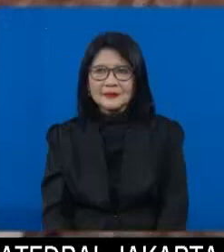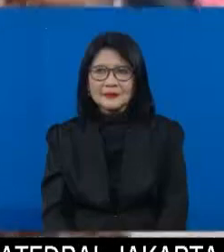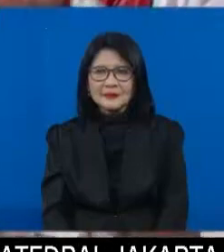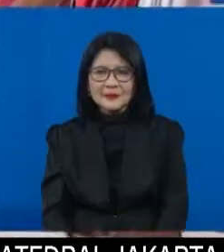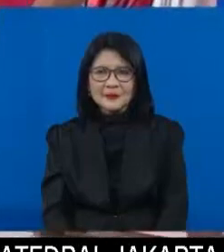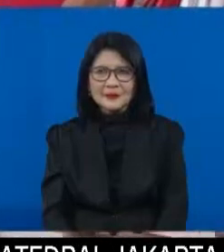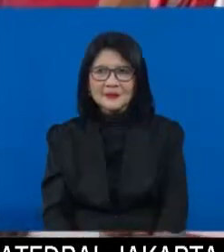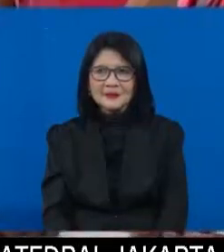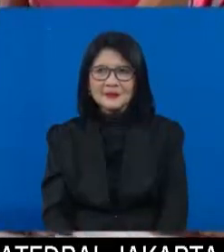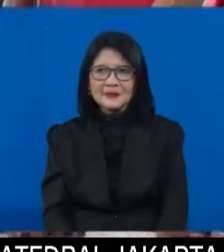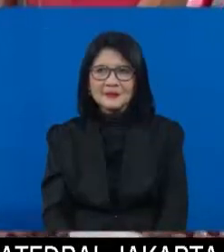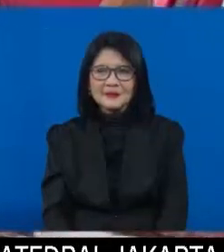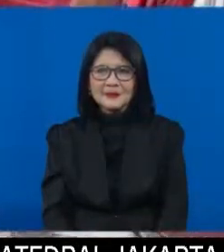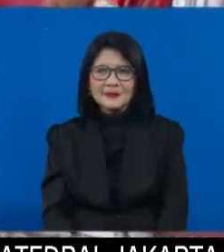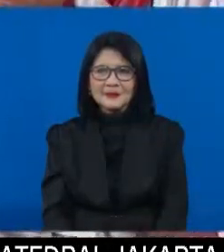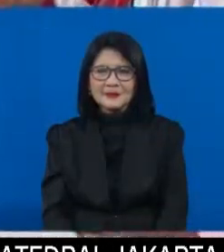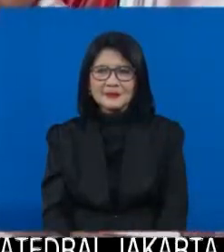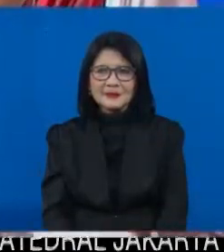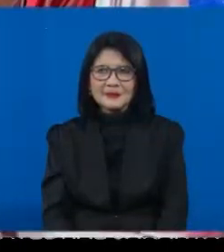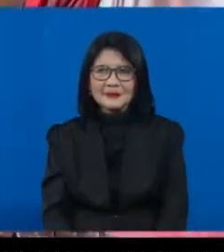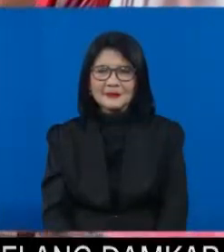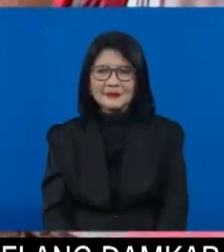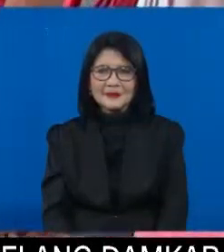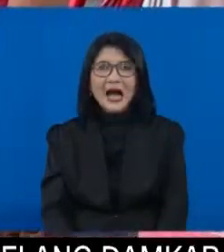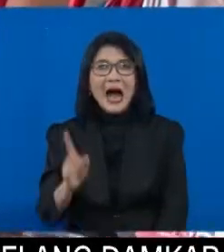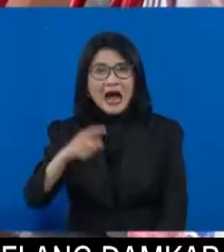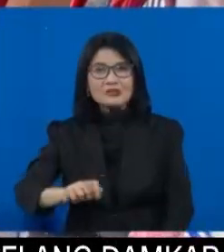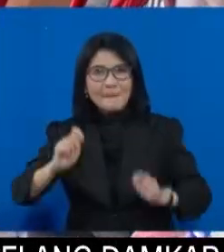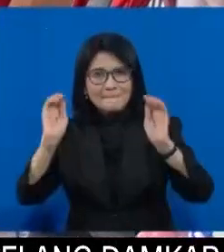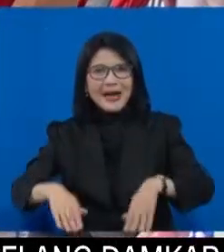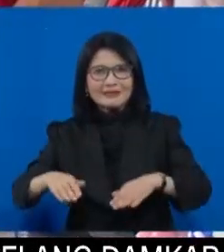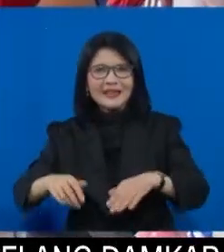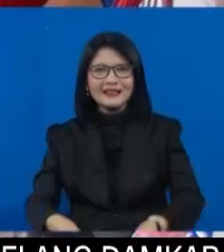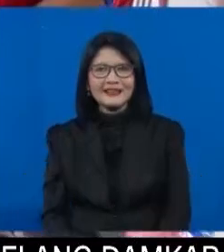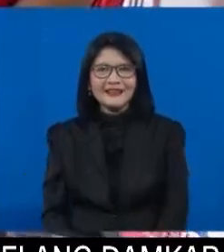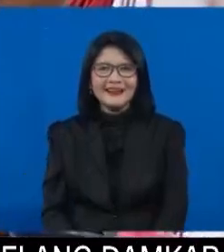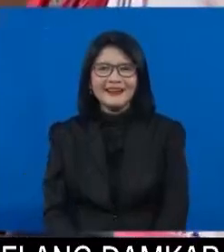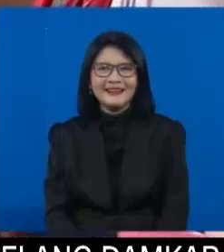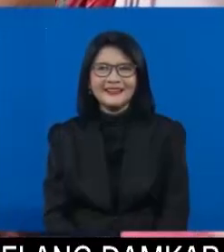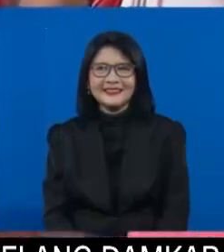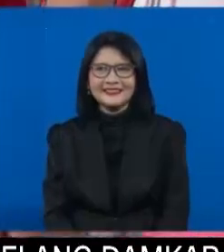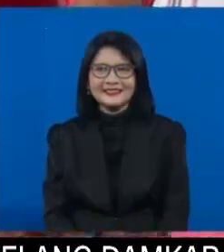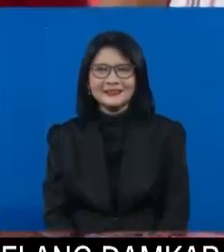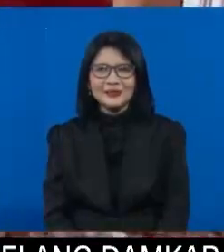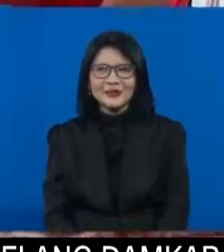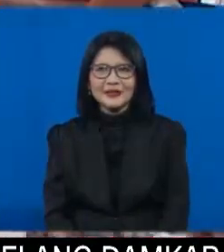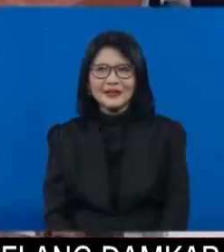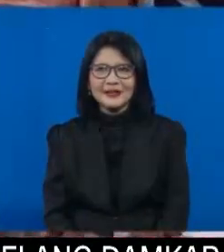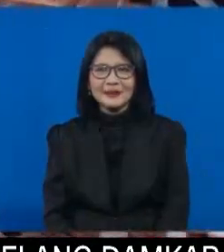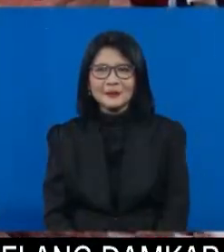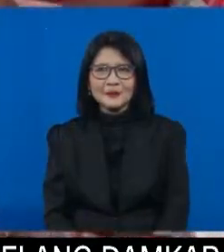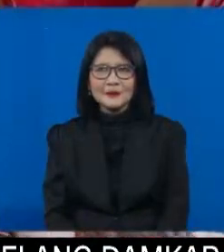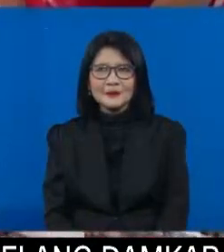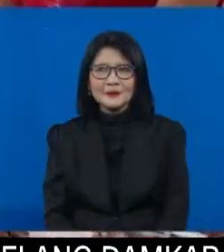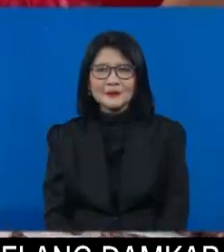Aduh, Pak. Emang harus dibanting gitu? Harus dibanting gitu? Disuruh dibantingin.